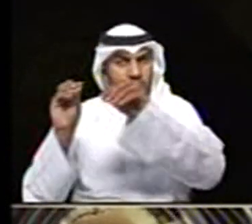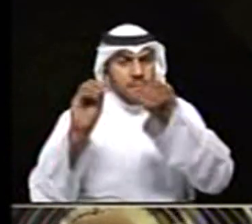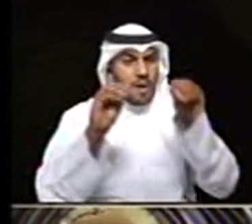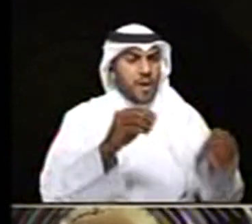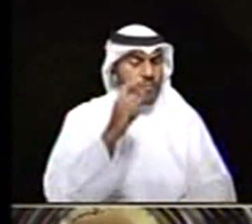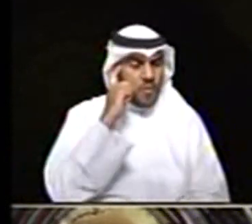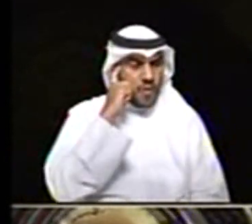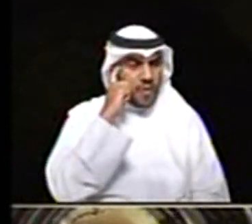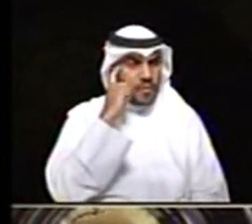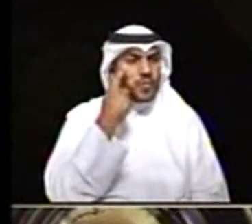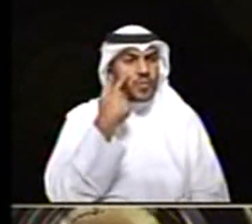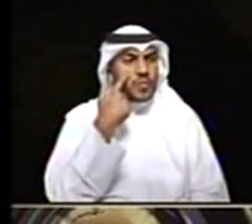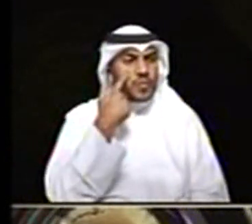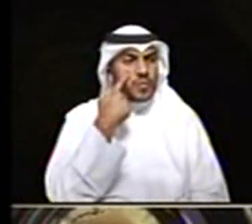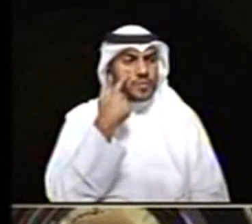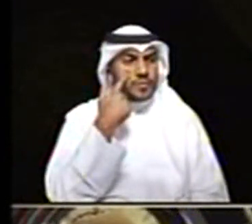قمنا بتركيب